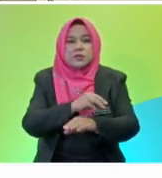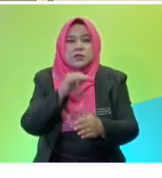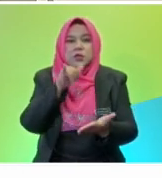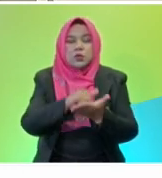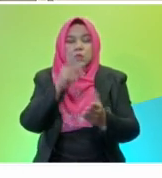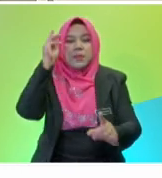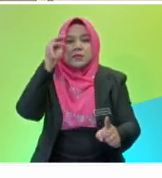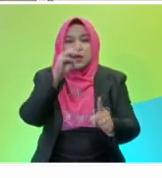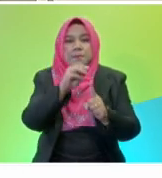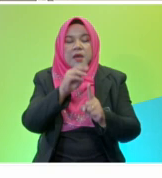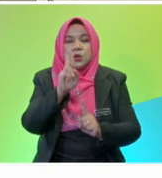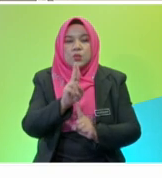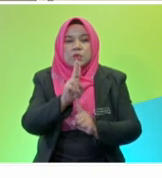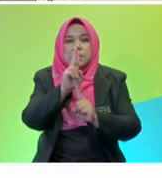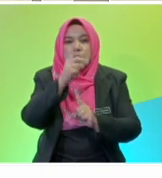utama